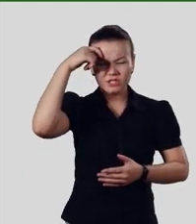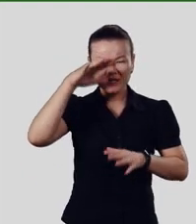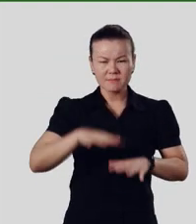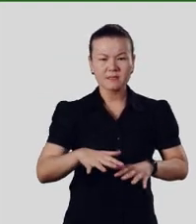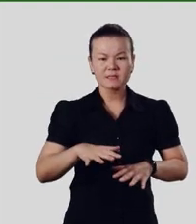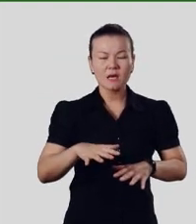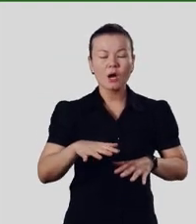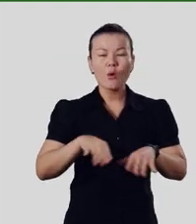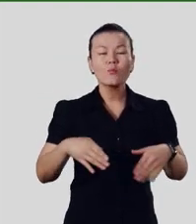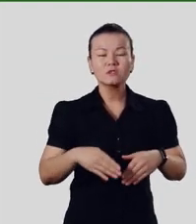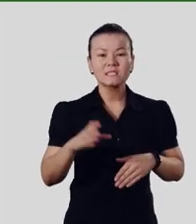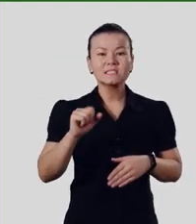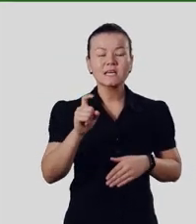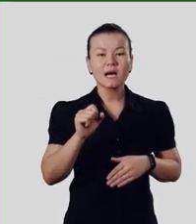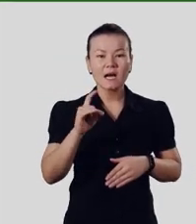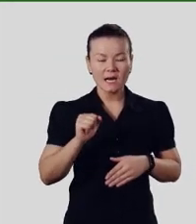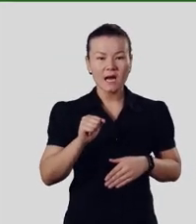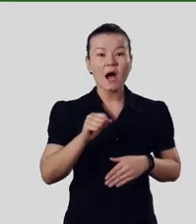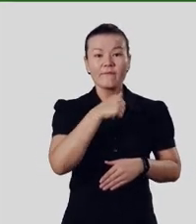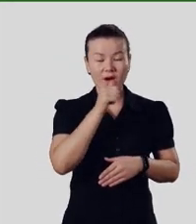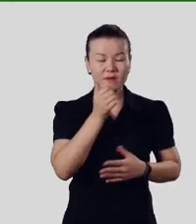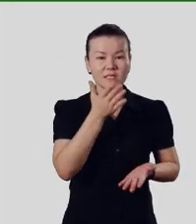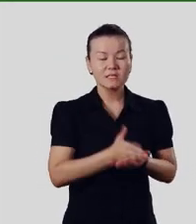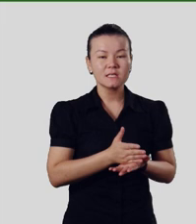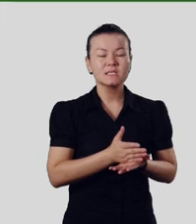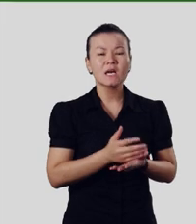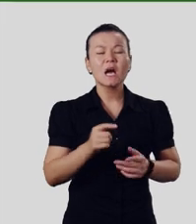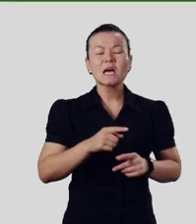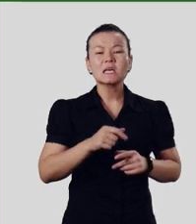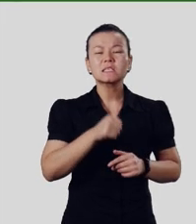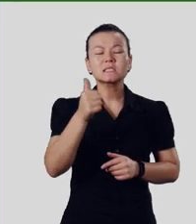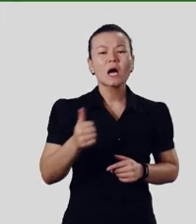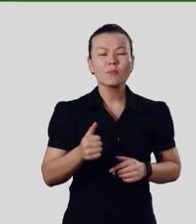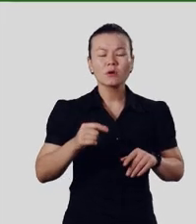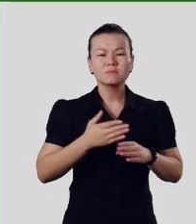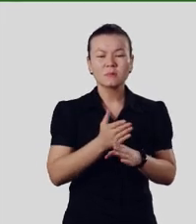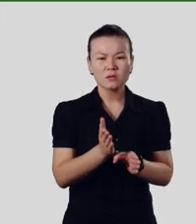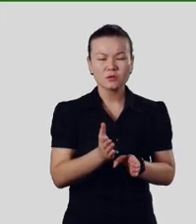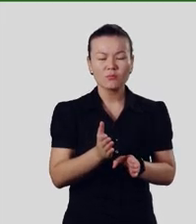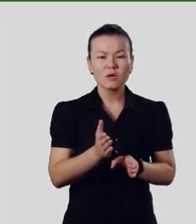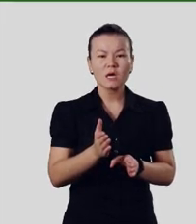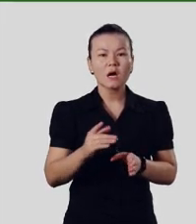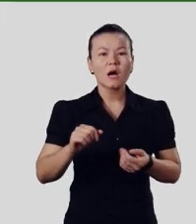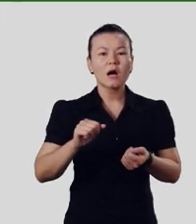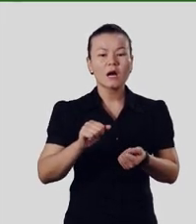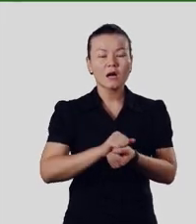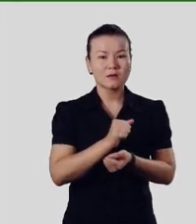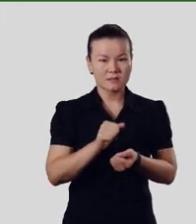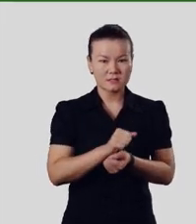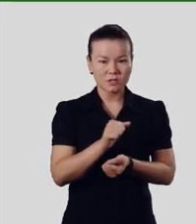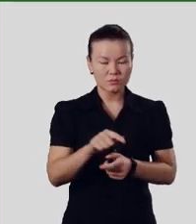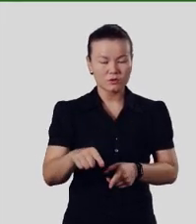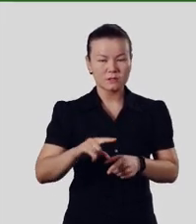Сахара. В Африке находится и самый крупный разлом в земной коре на суше. В